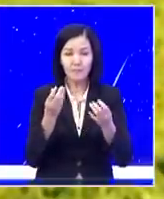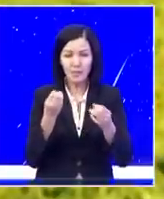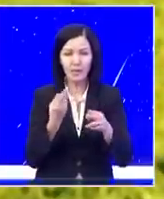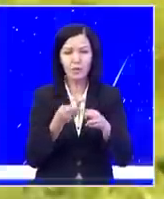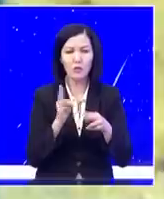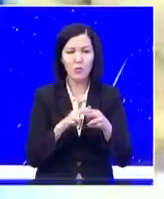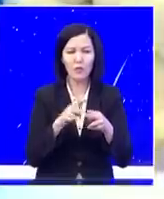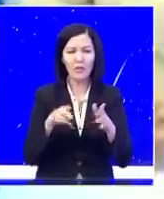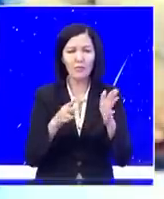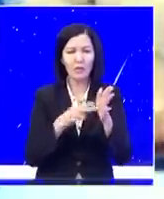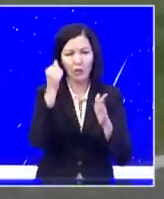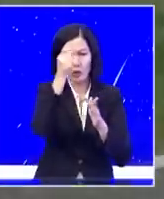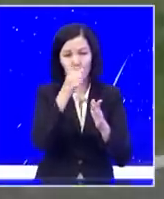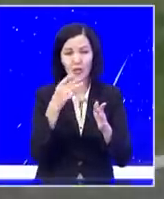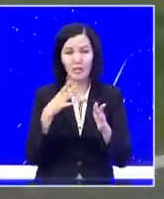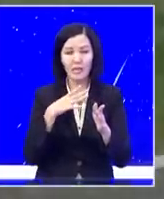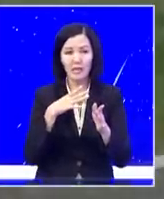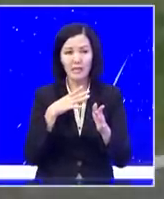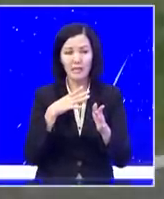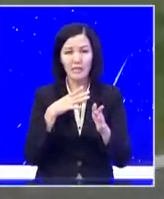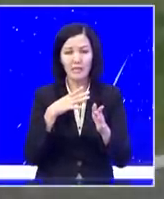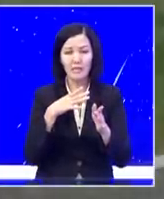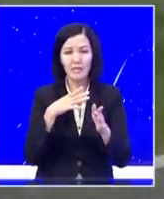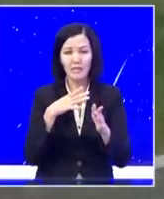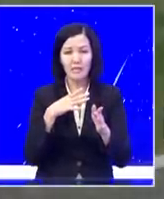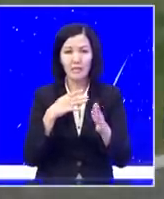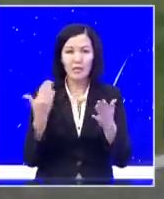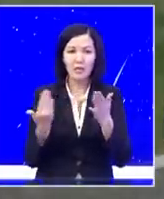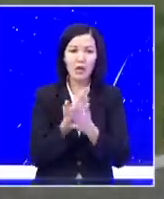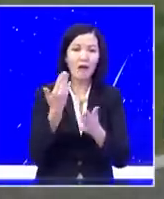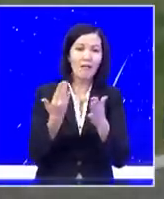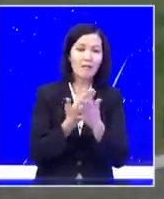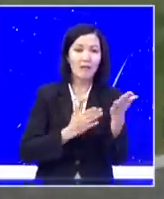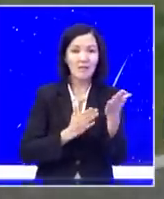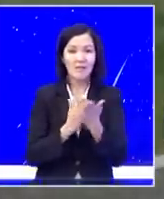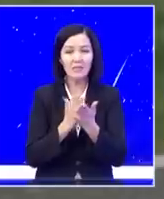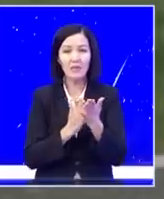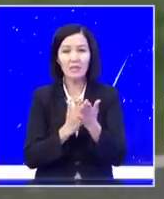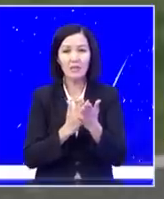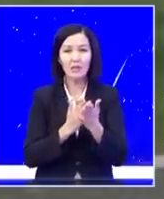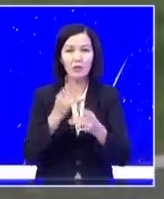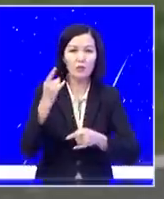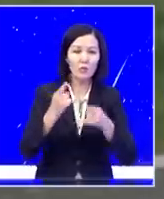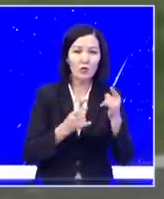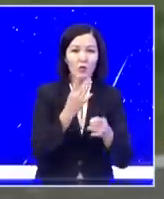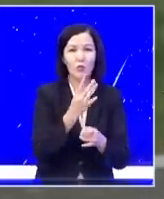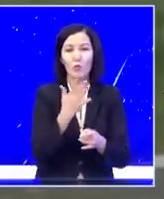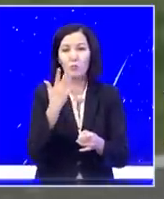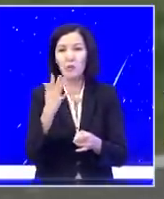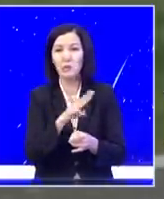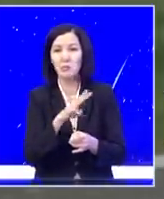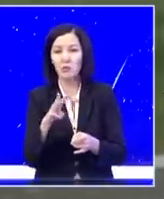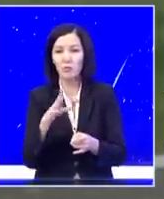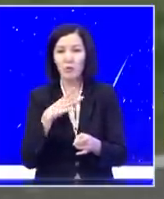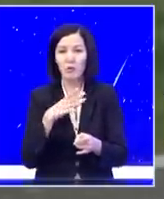жылдары жаңалықтар қызметінде сюжеттер 4-5 минутқа дейін созылатын,